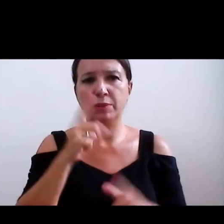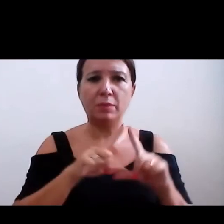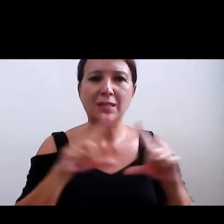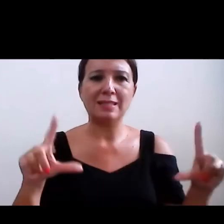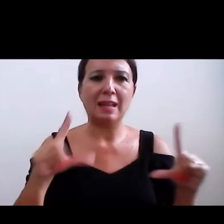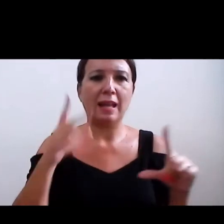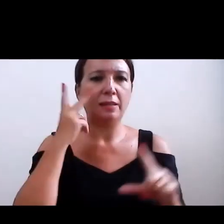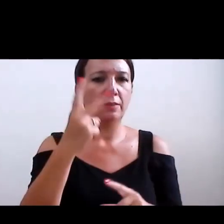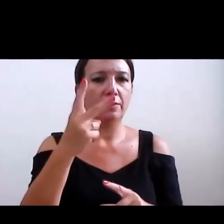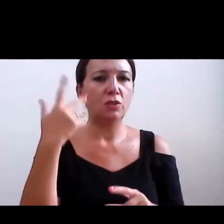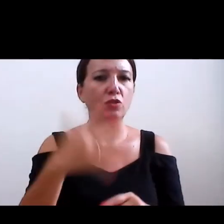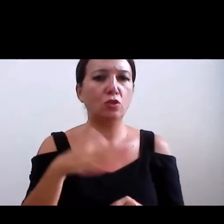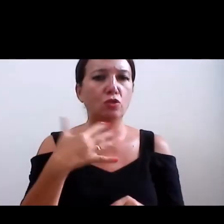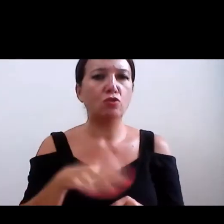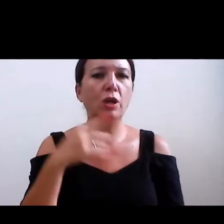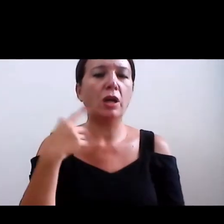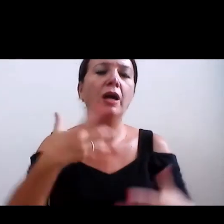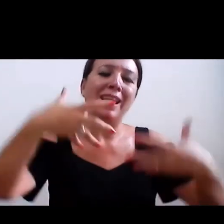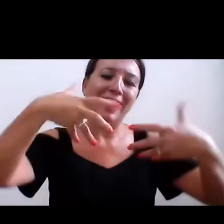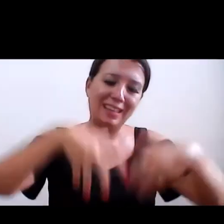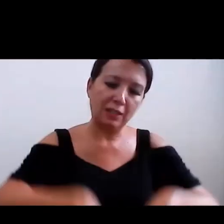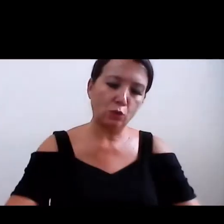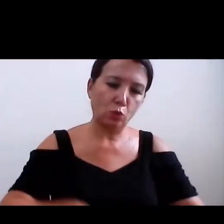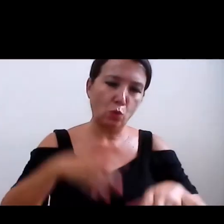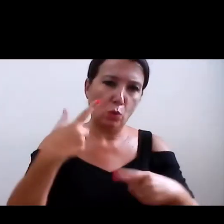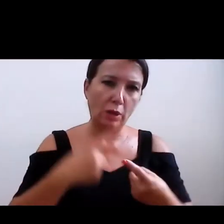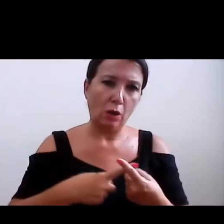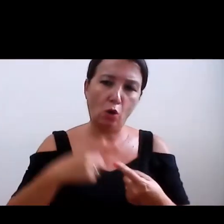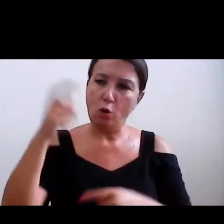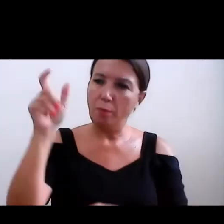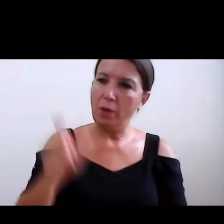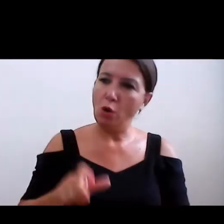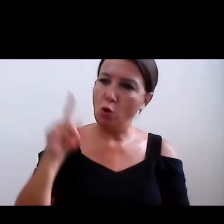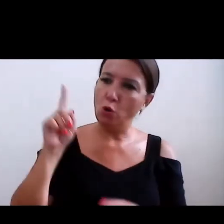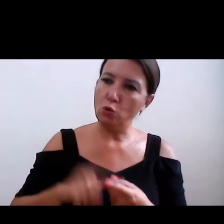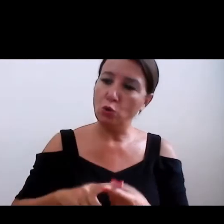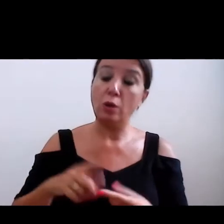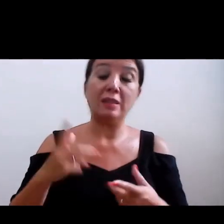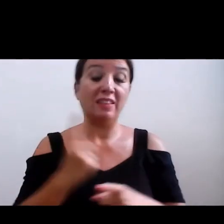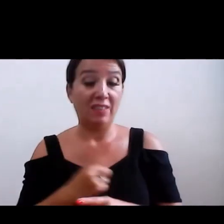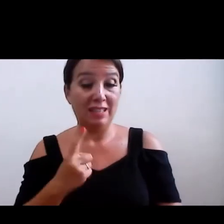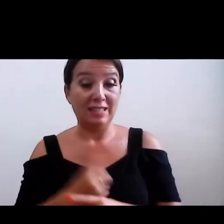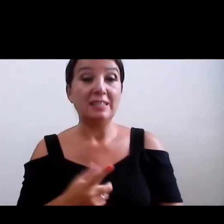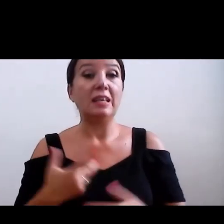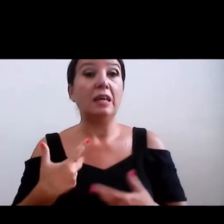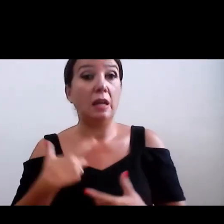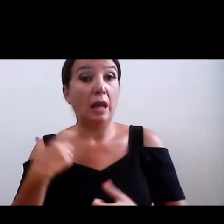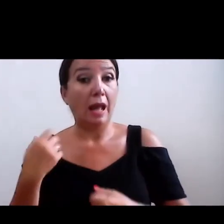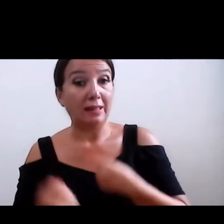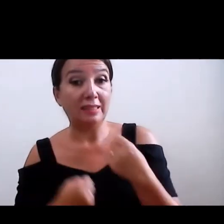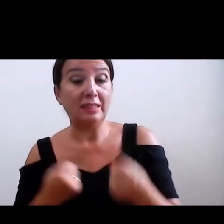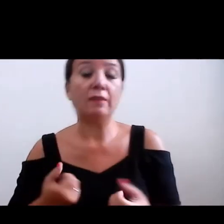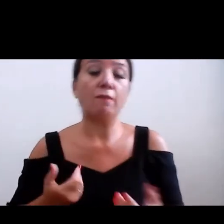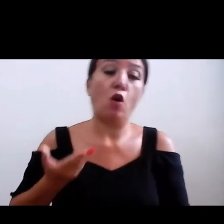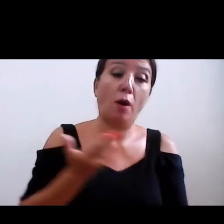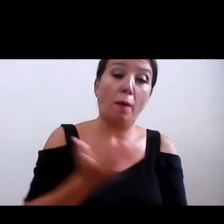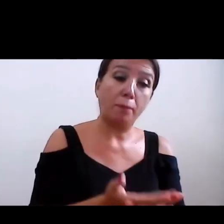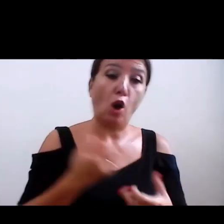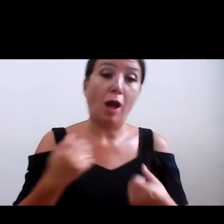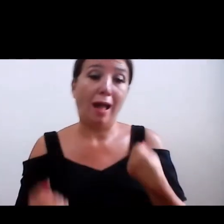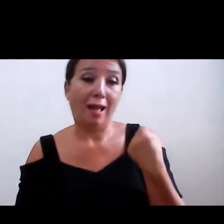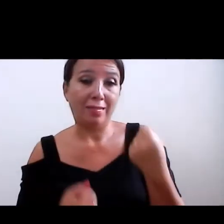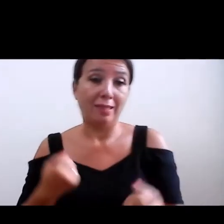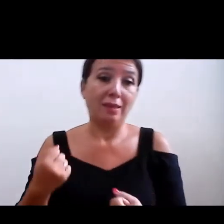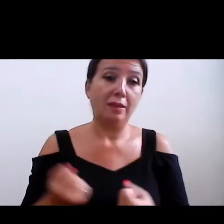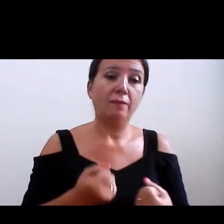mostrato, lì dove il consumatore svolge un ruolo attivo e proattivo ancora di più in un modello di economia circolare rispetto a